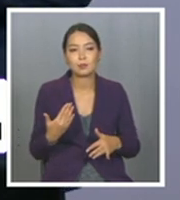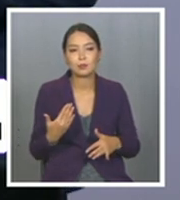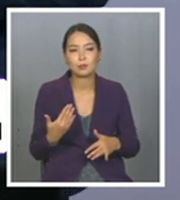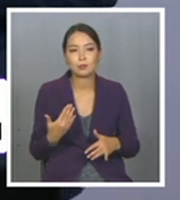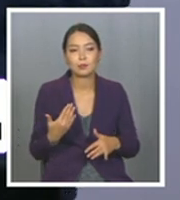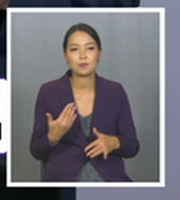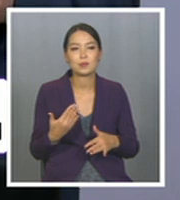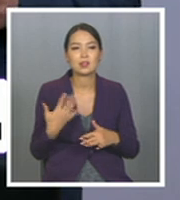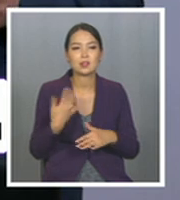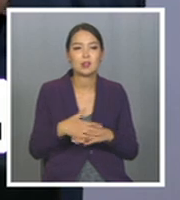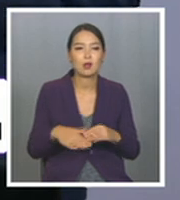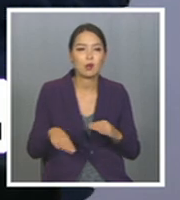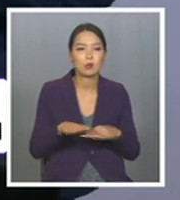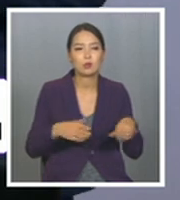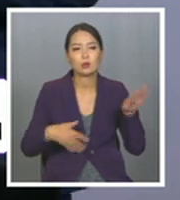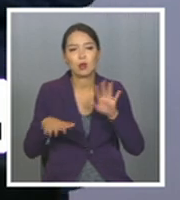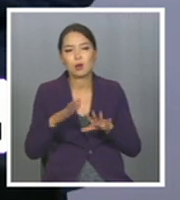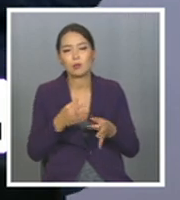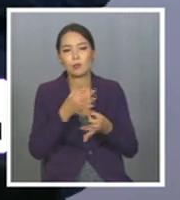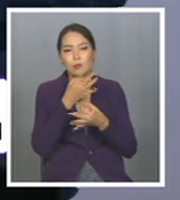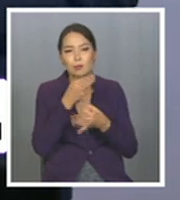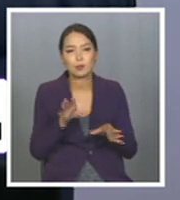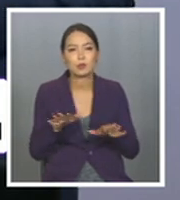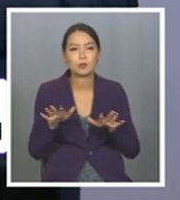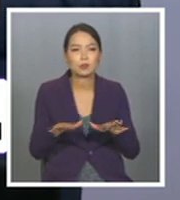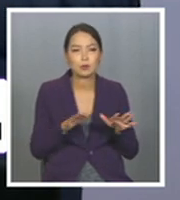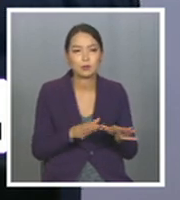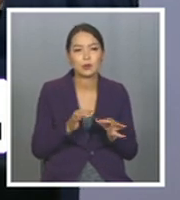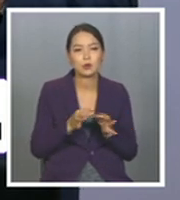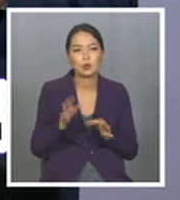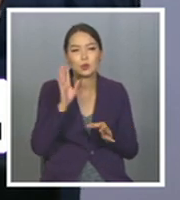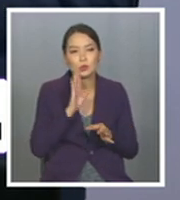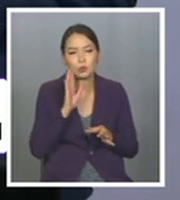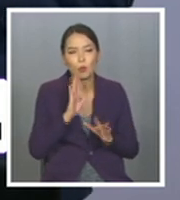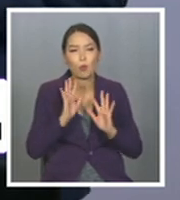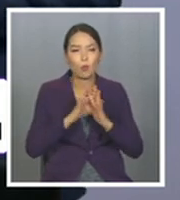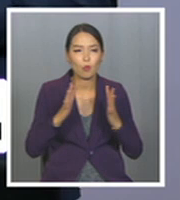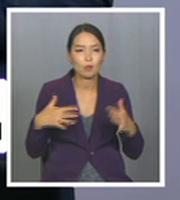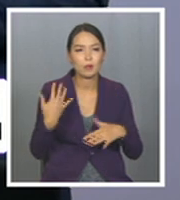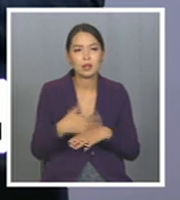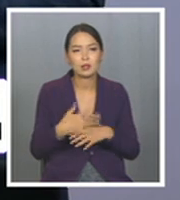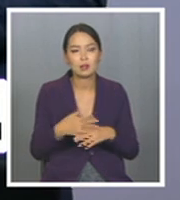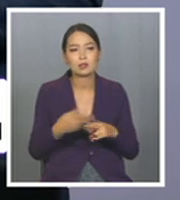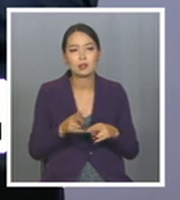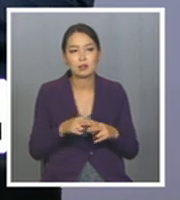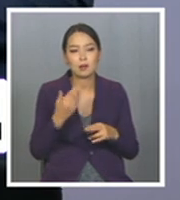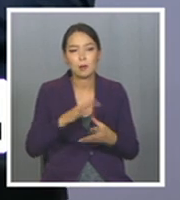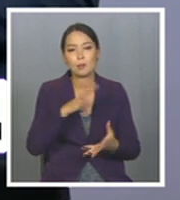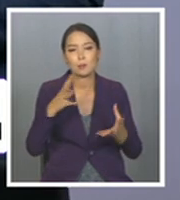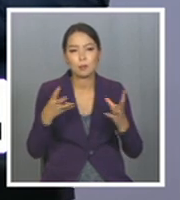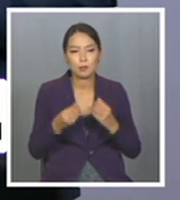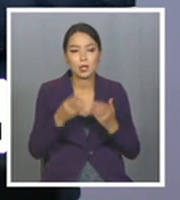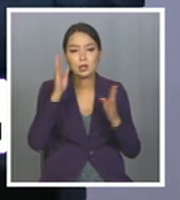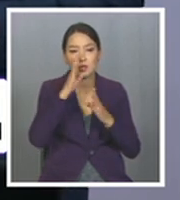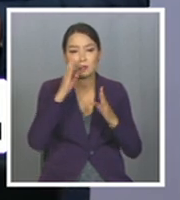жазық дала ма, шөл ме, шөлейтті жер ме, немесе сулы орман, орманды дала ма. Міне осы мәселелерді біз табиғи